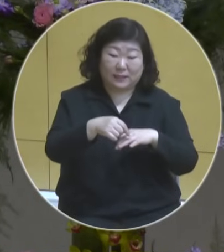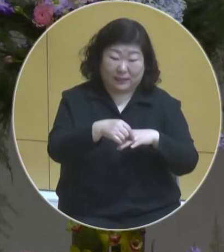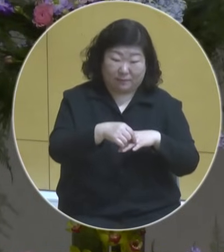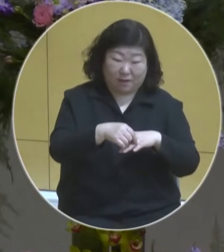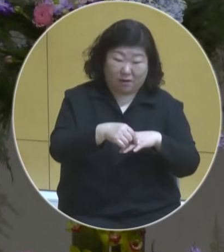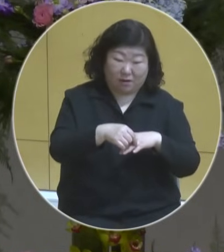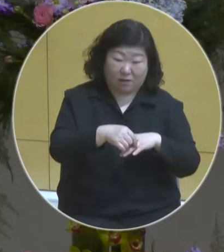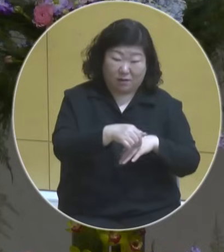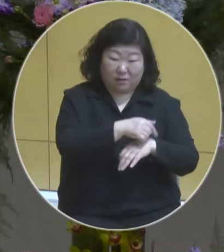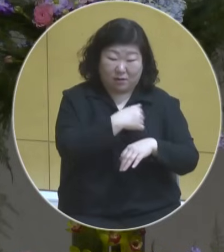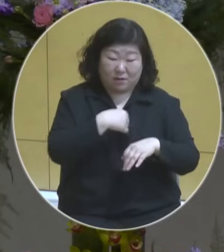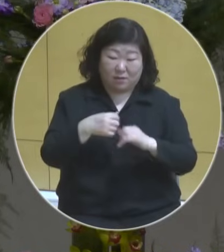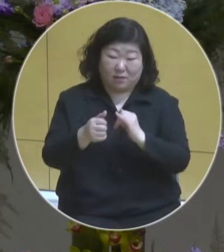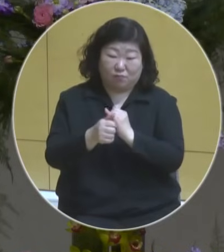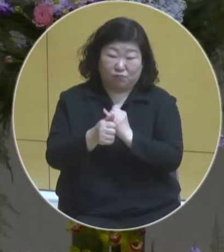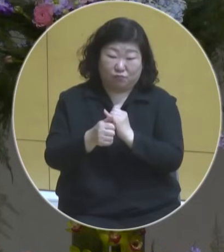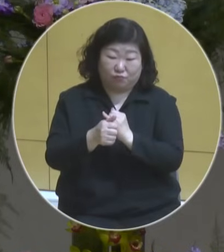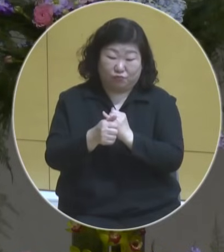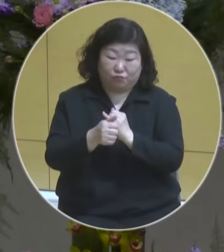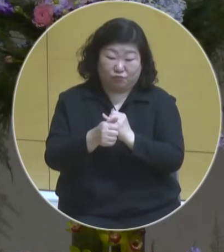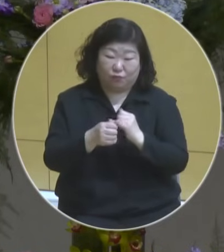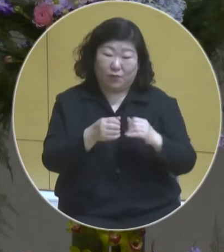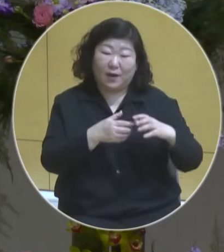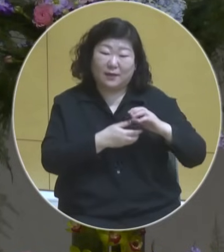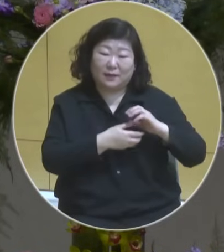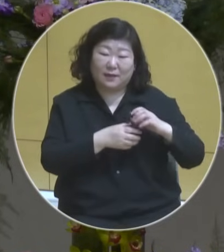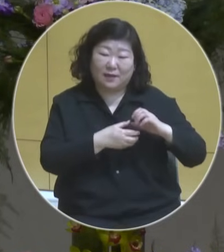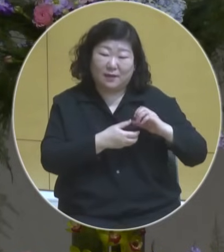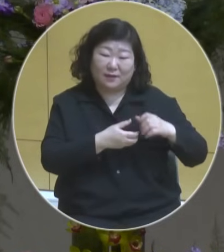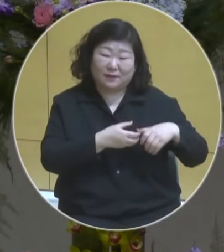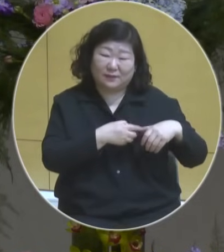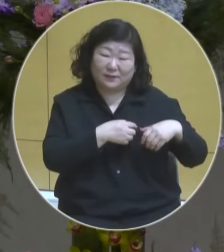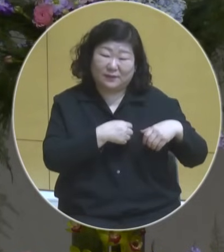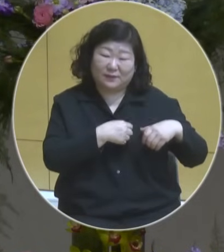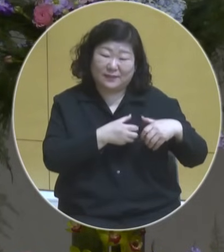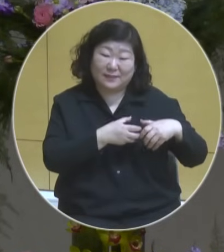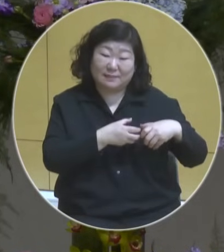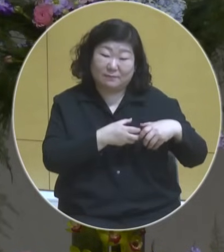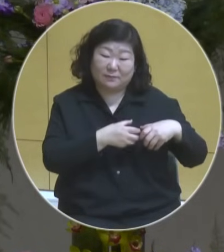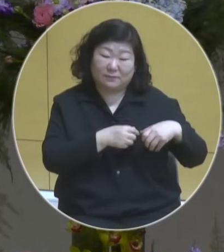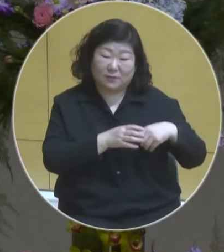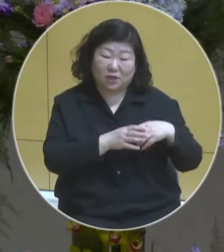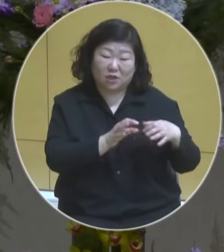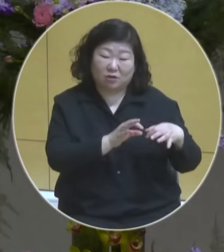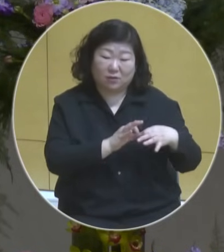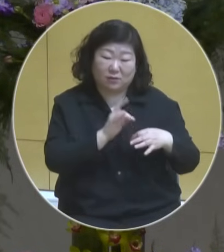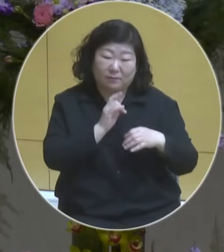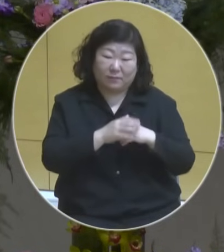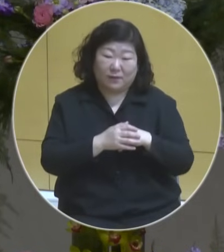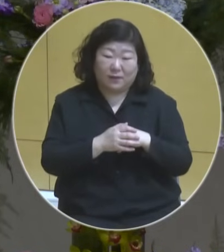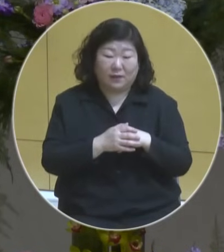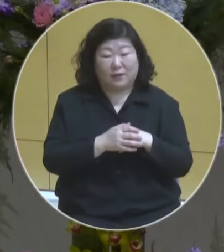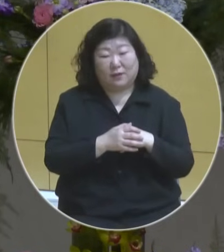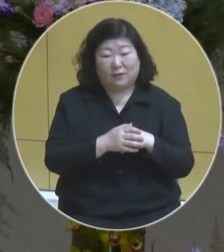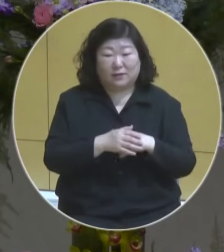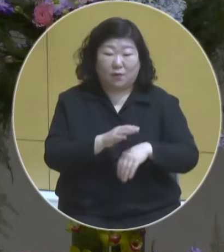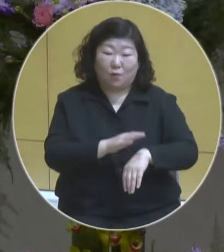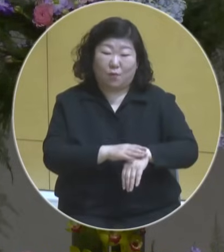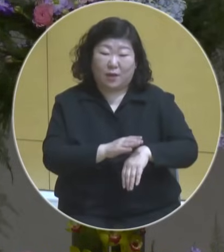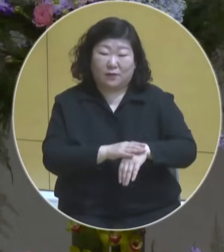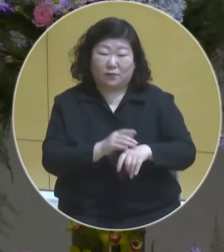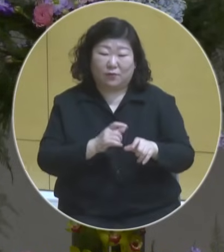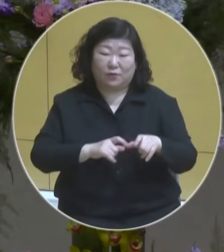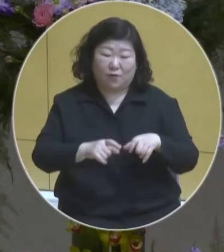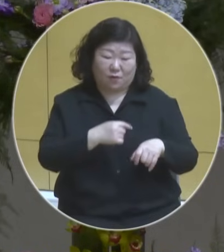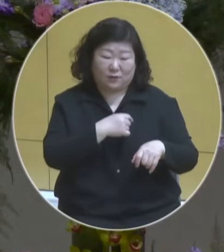것입니다 그리고 특별히 왼손을 선택한 것은 심장에 더 가까운 쪽에 왼속 약지에 끼워 줬다고